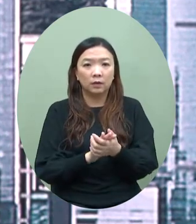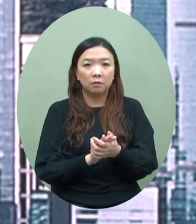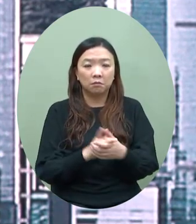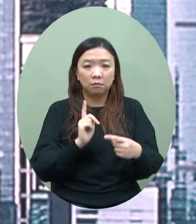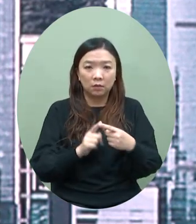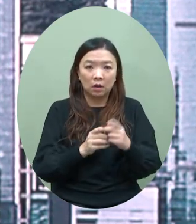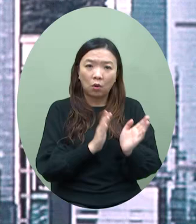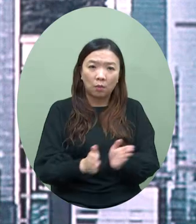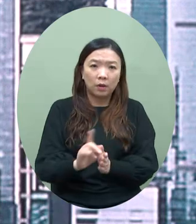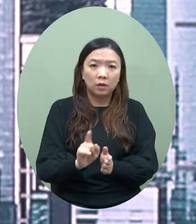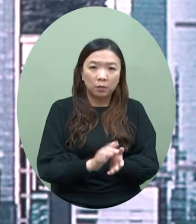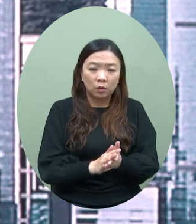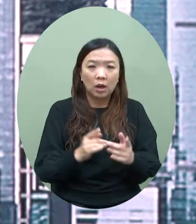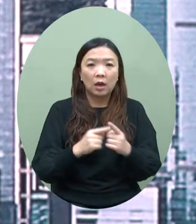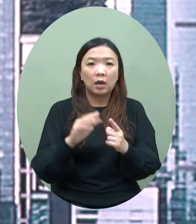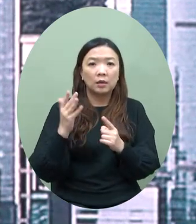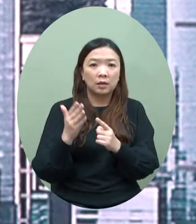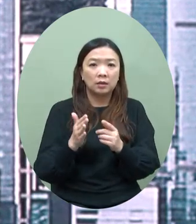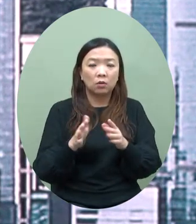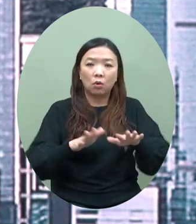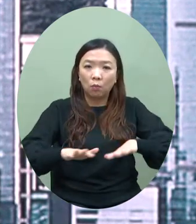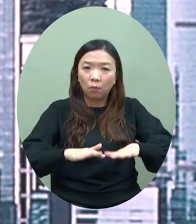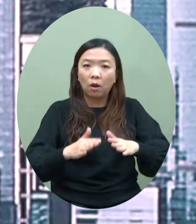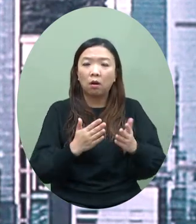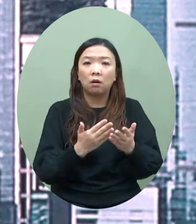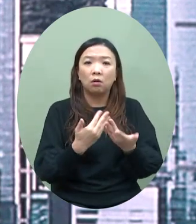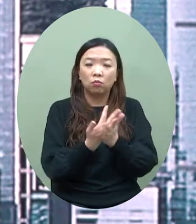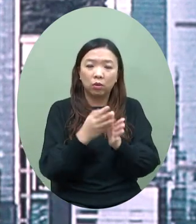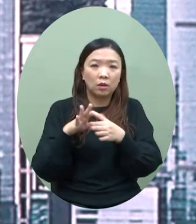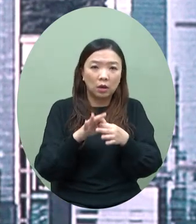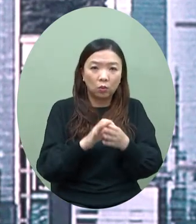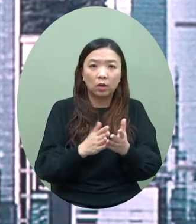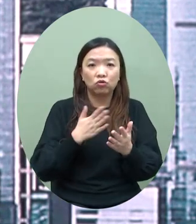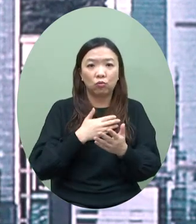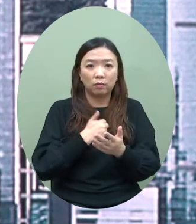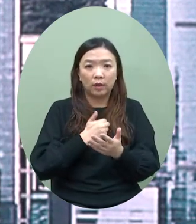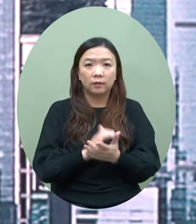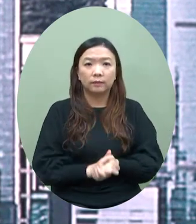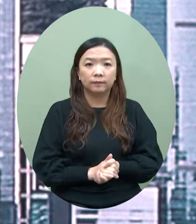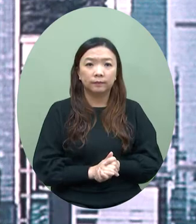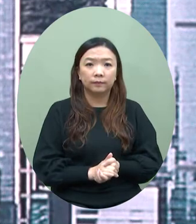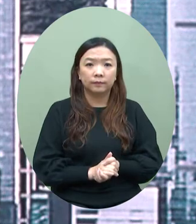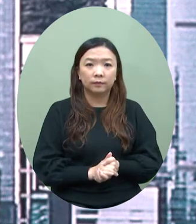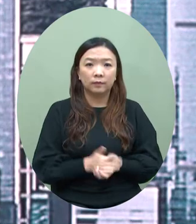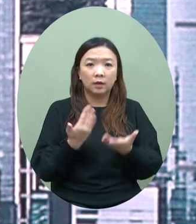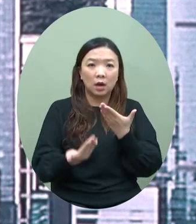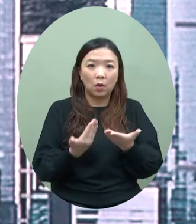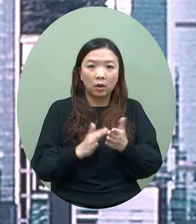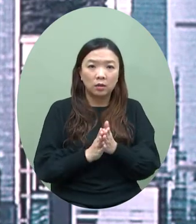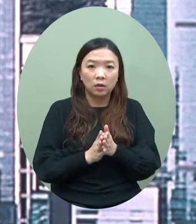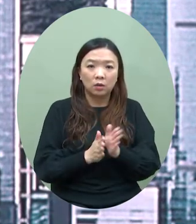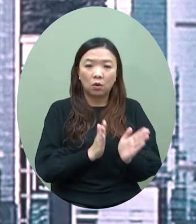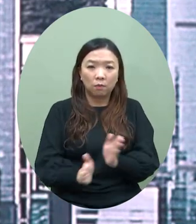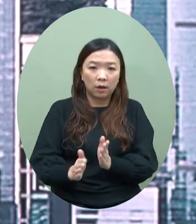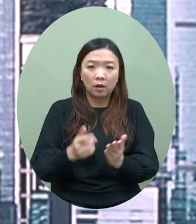排是怎樣，人手的配置、相關的準備還有相關的一些操作的守則等